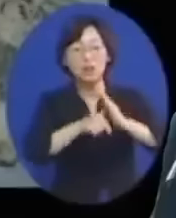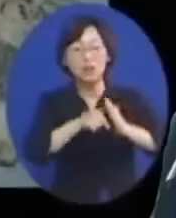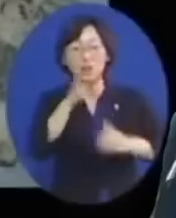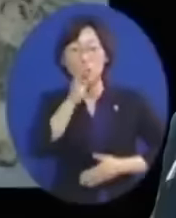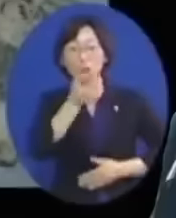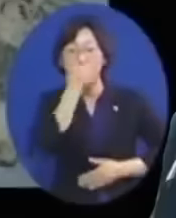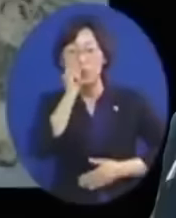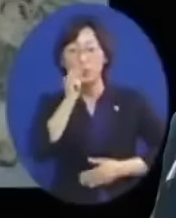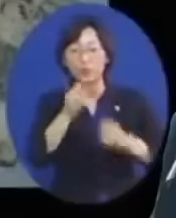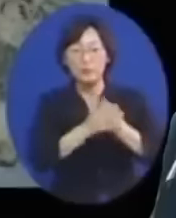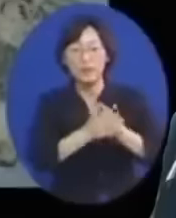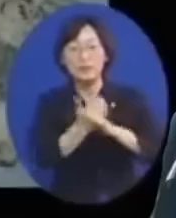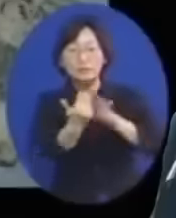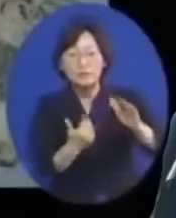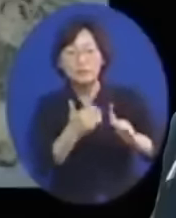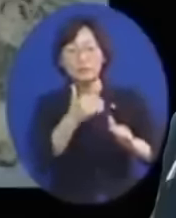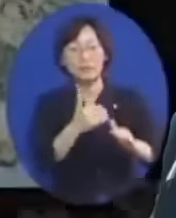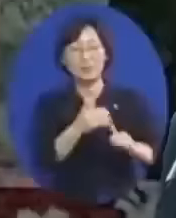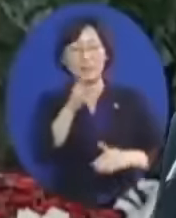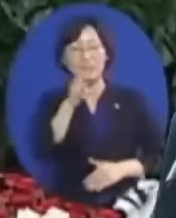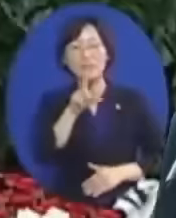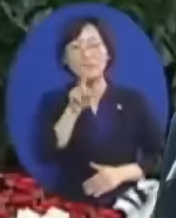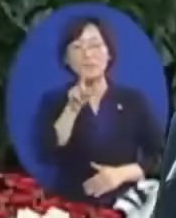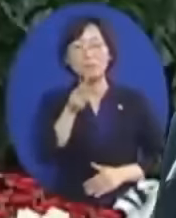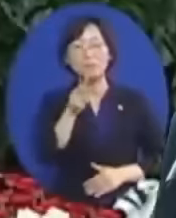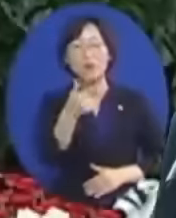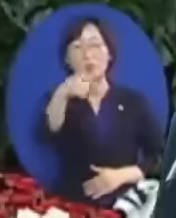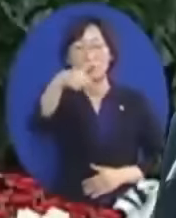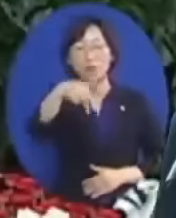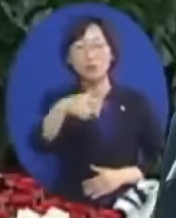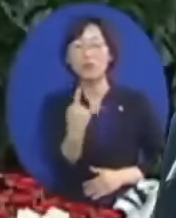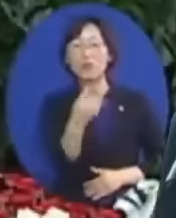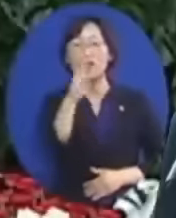사면 앞으로 지을 죄도 용서되고, 면죄부에